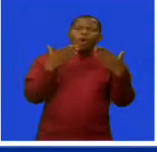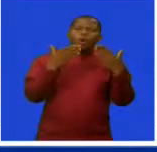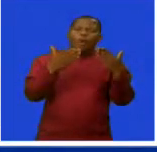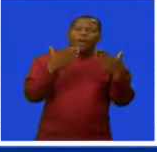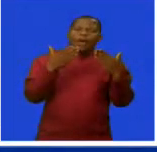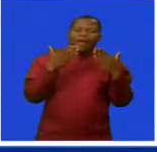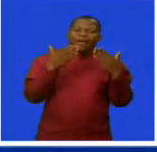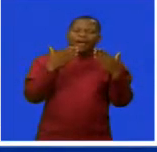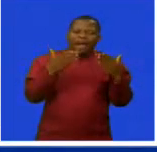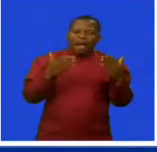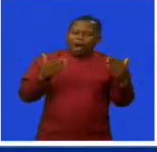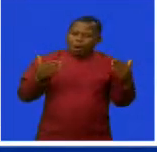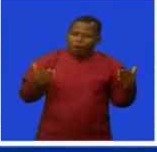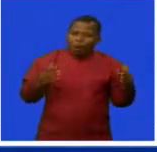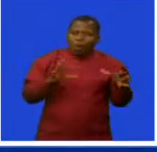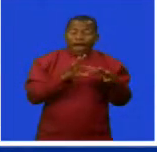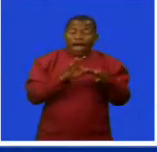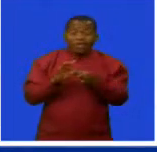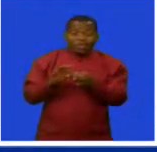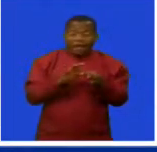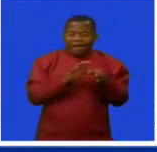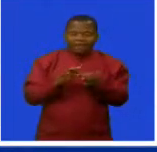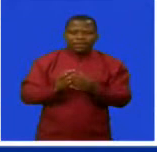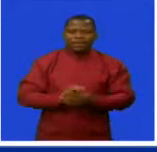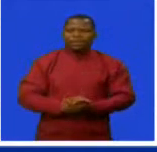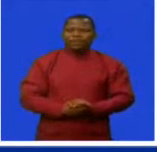Angathi impela ukuthi ngingabonga ngisini bantu babami